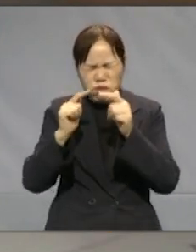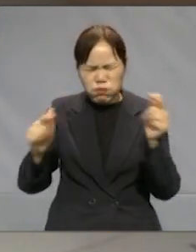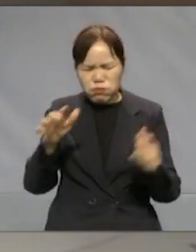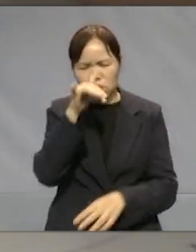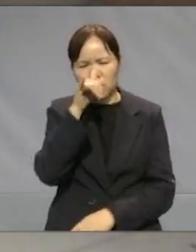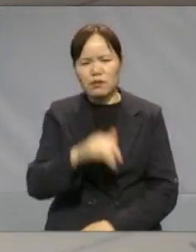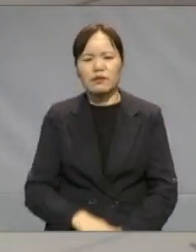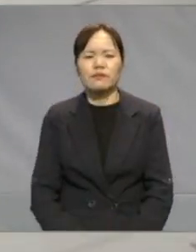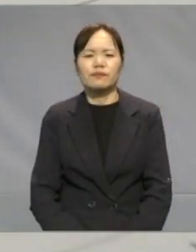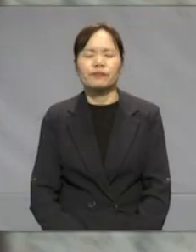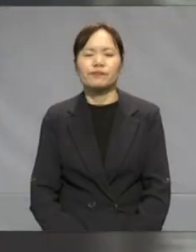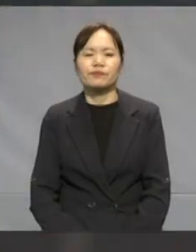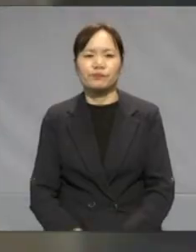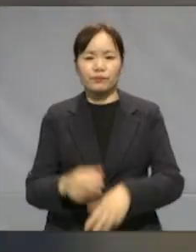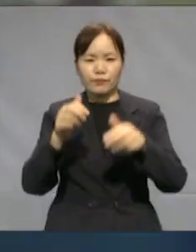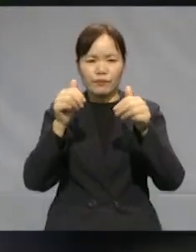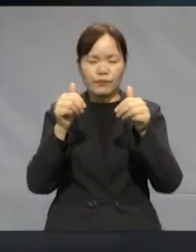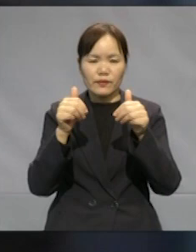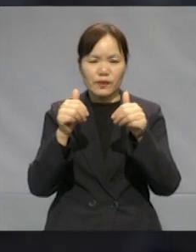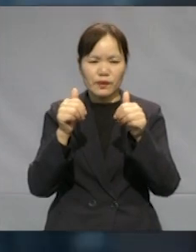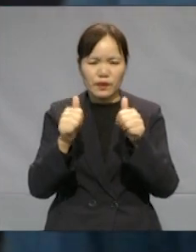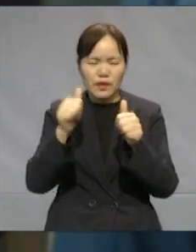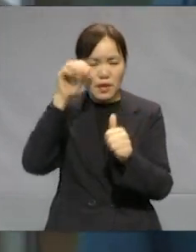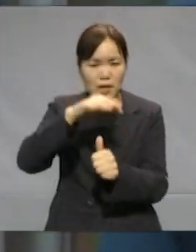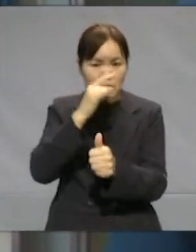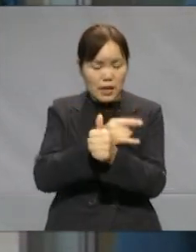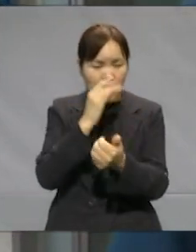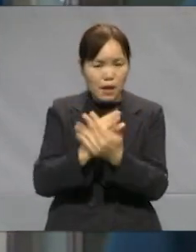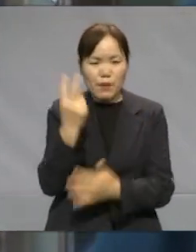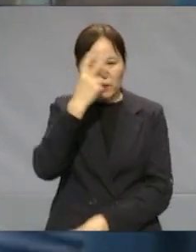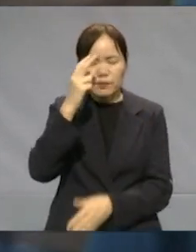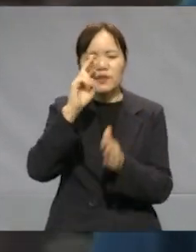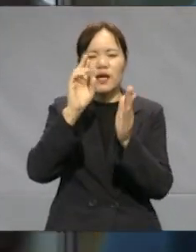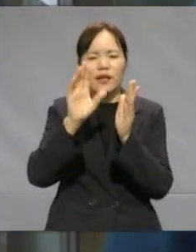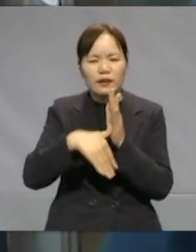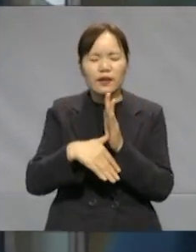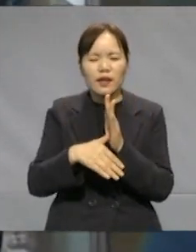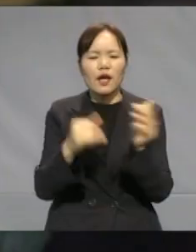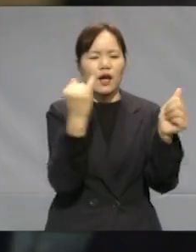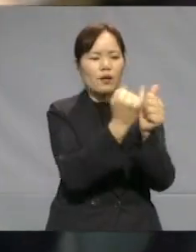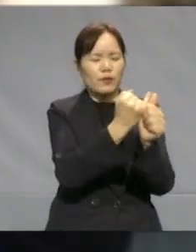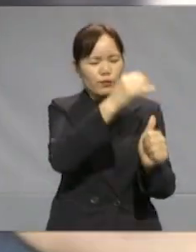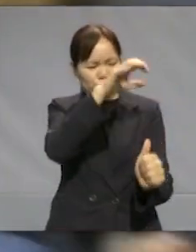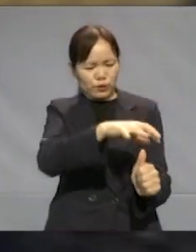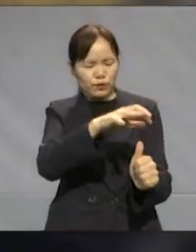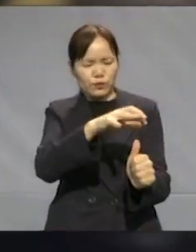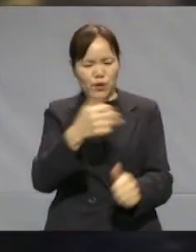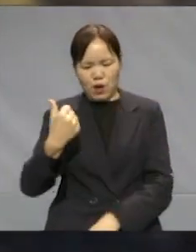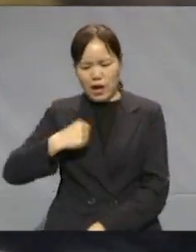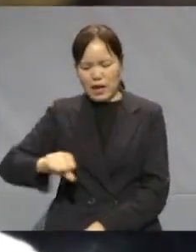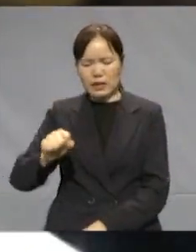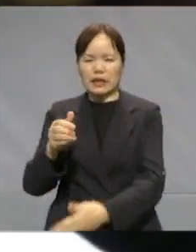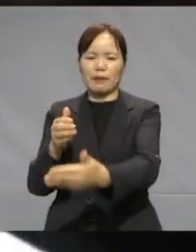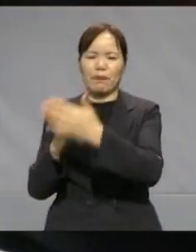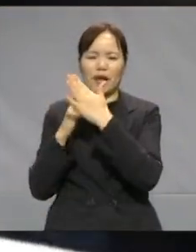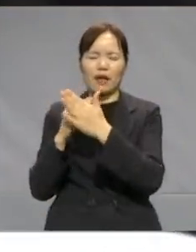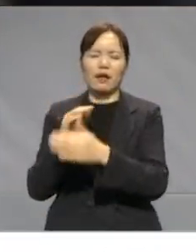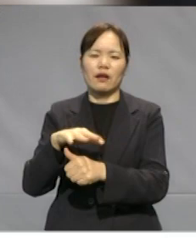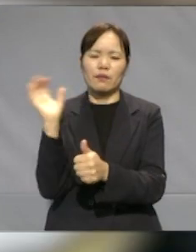다 들고. 법원 영장심사 결과 임대인 정모 씨 일가 중 부부는 구속됐고 아들은 영장이